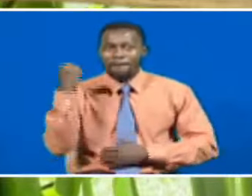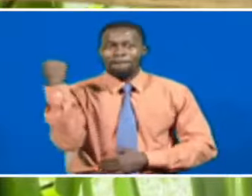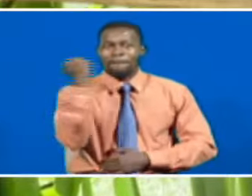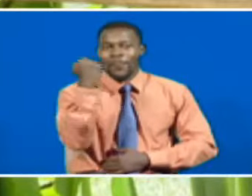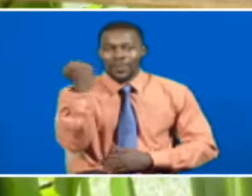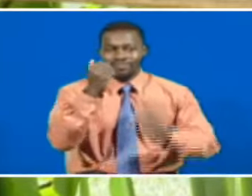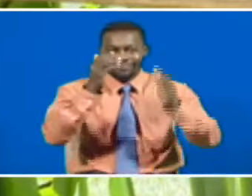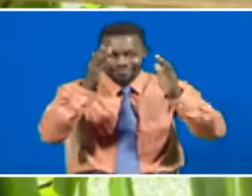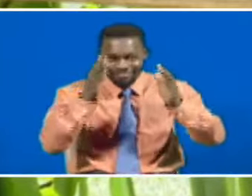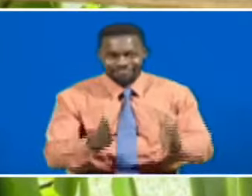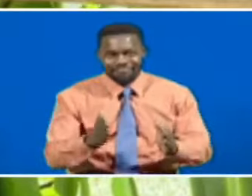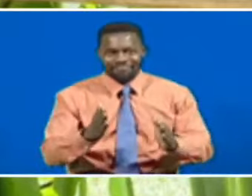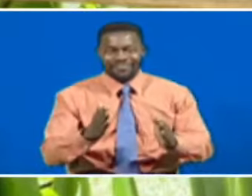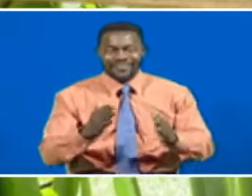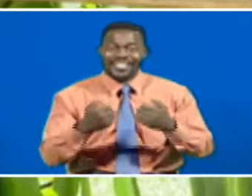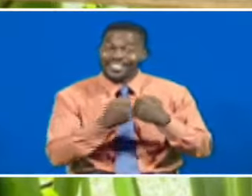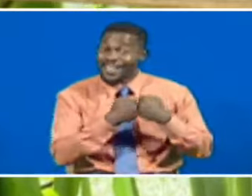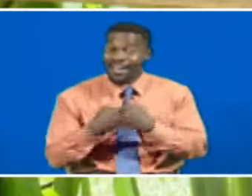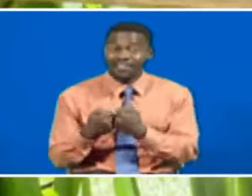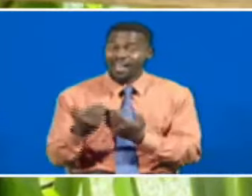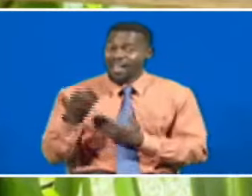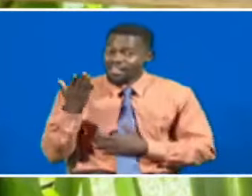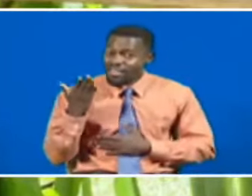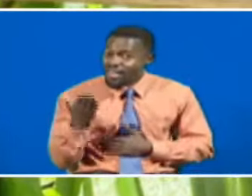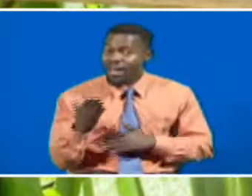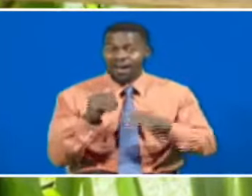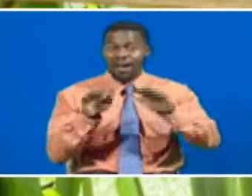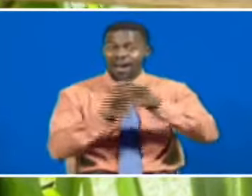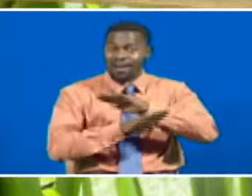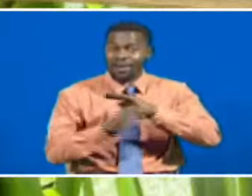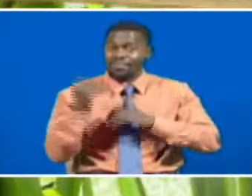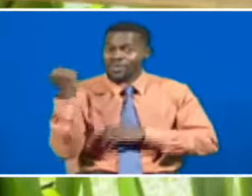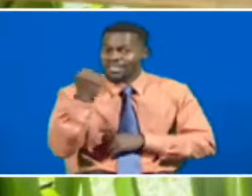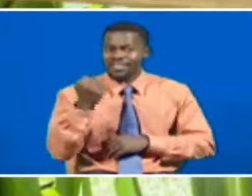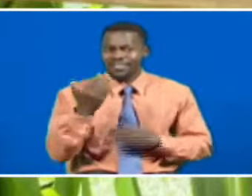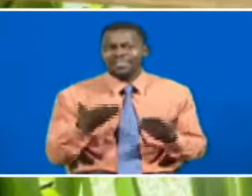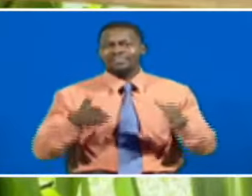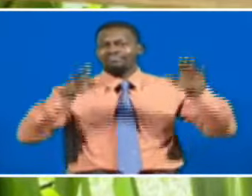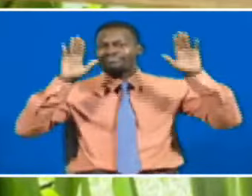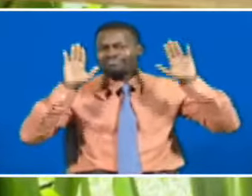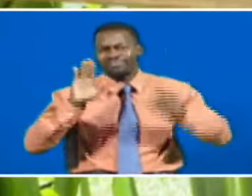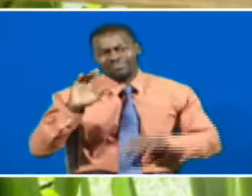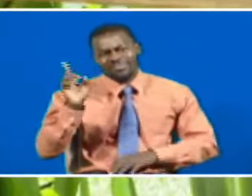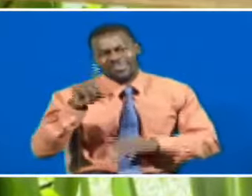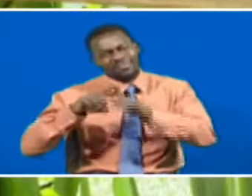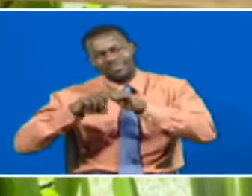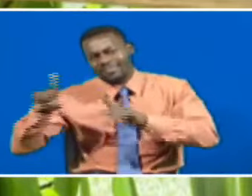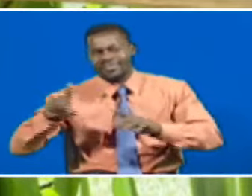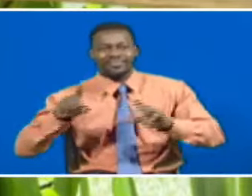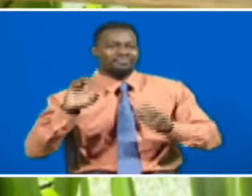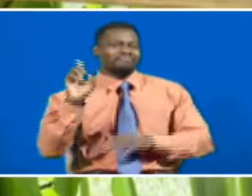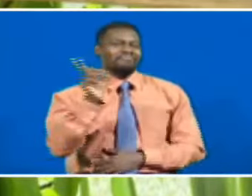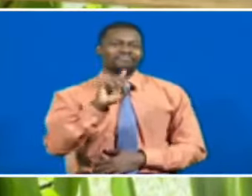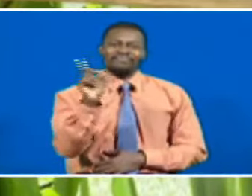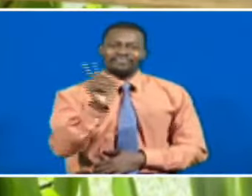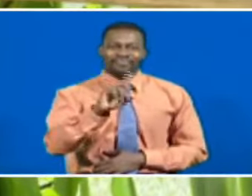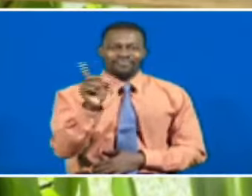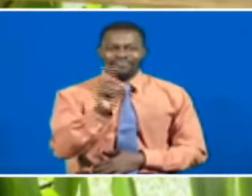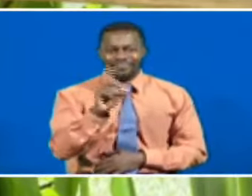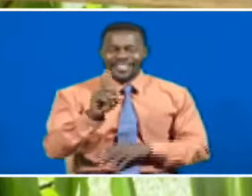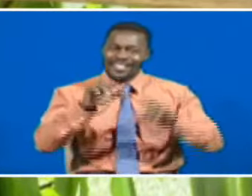yako yoyote, changamoto hazikosi. Usikufe moyo. Usitoroke, usikimbie. Ni ile tunaita tu